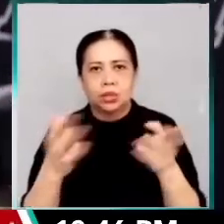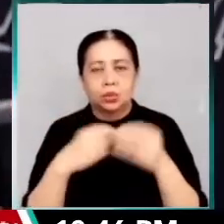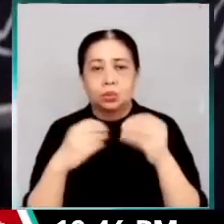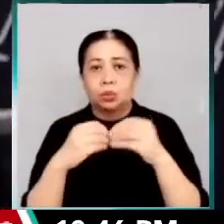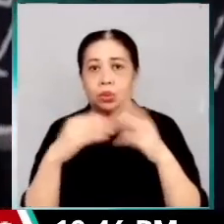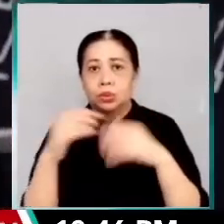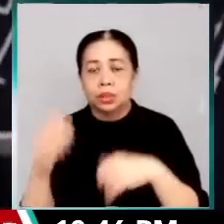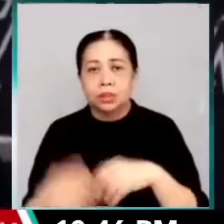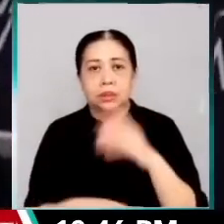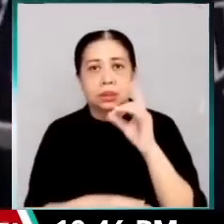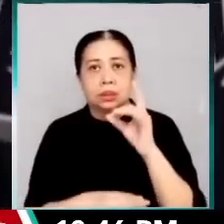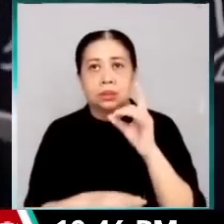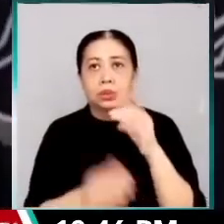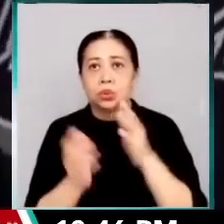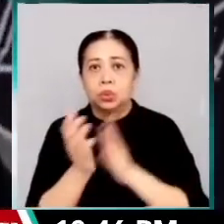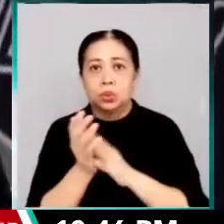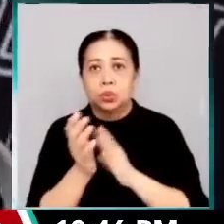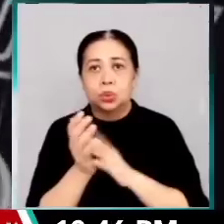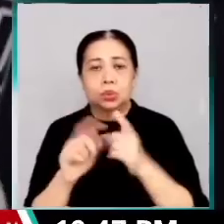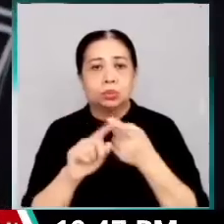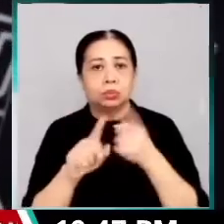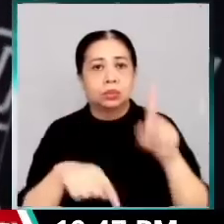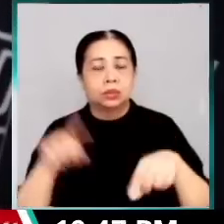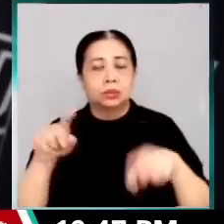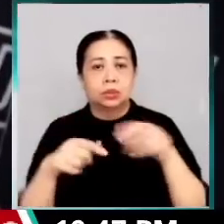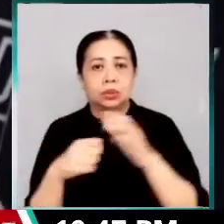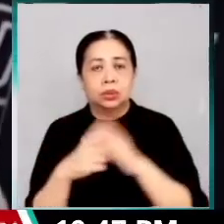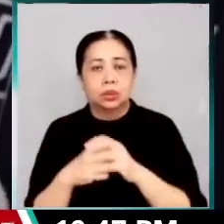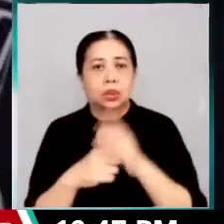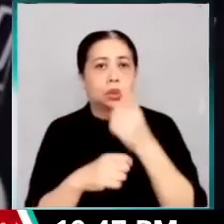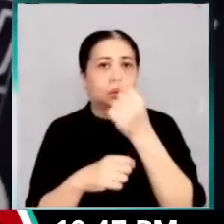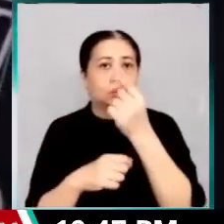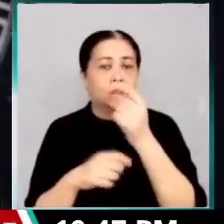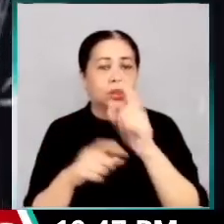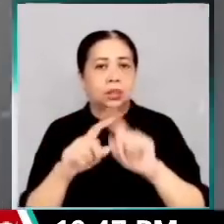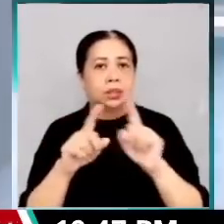80 school mula sa mahigit 20 bansa.